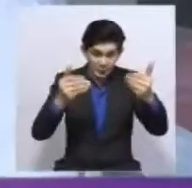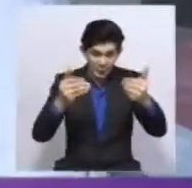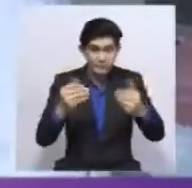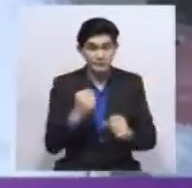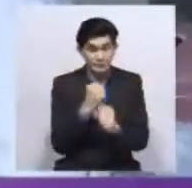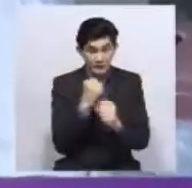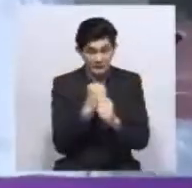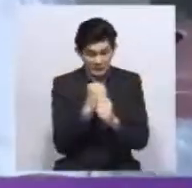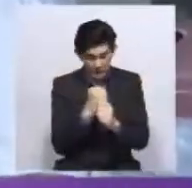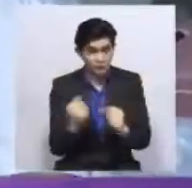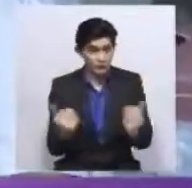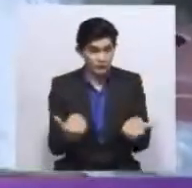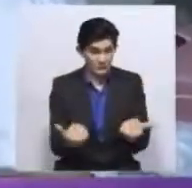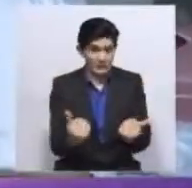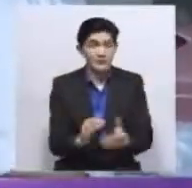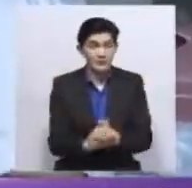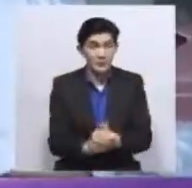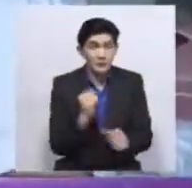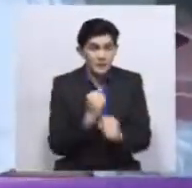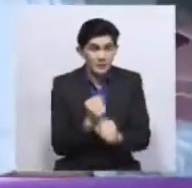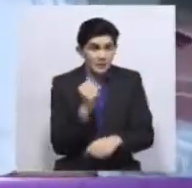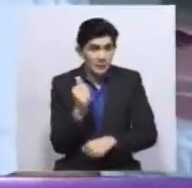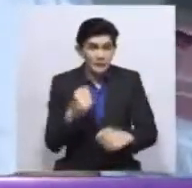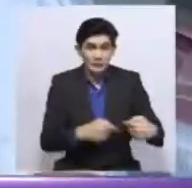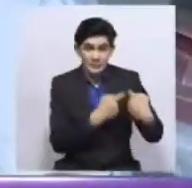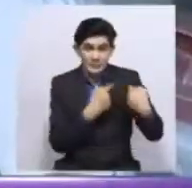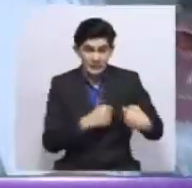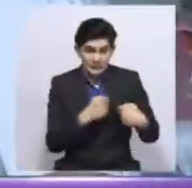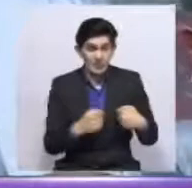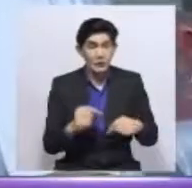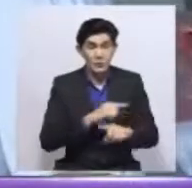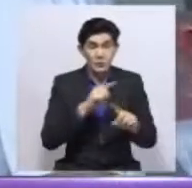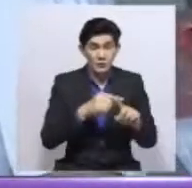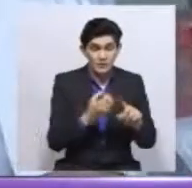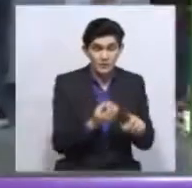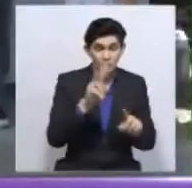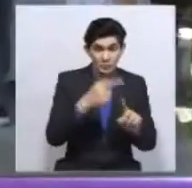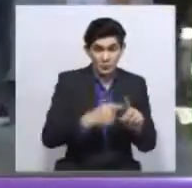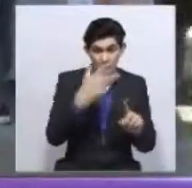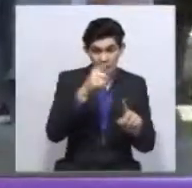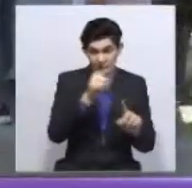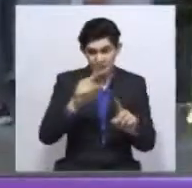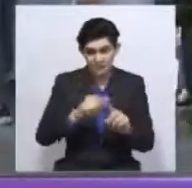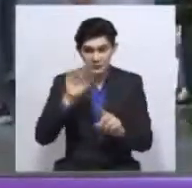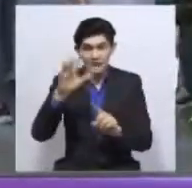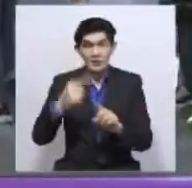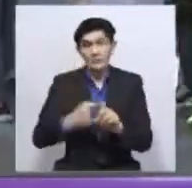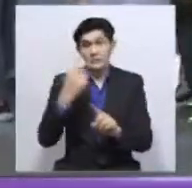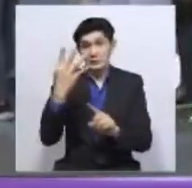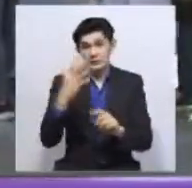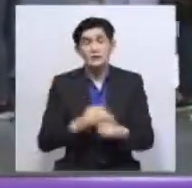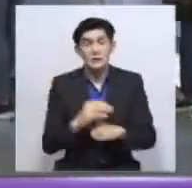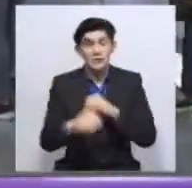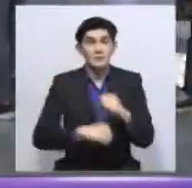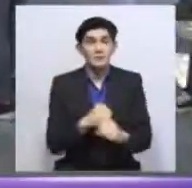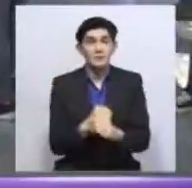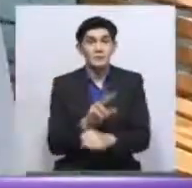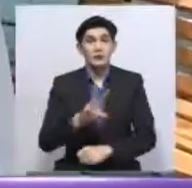น่วยพระราชทานและประชาชนจิตอาสาเราทำความดีด้วยหัวใจมีขึ้นระหว่างวันที่12มีนาคมถึงวันที่5เมษาย